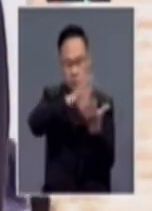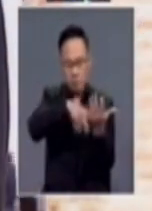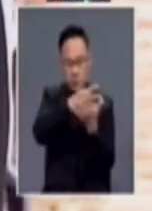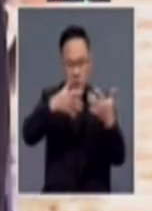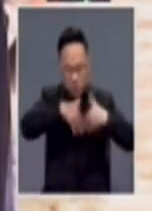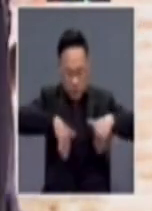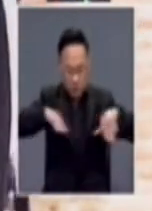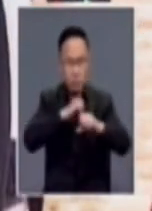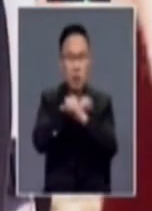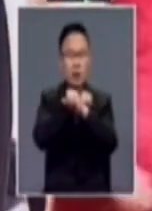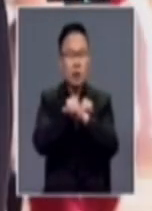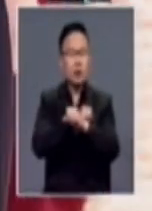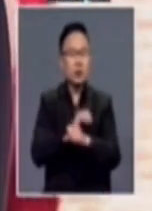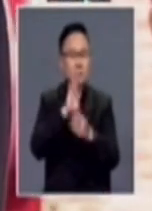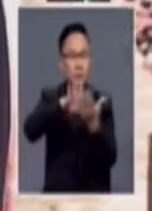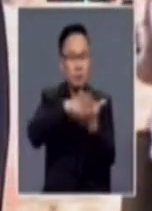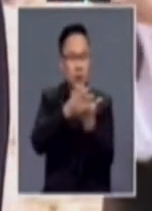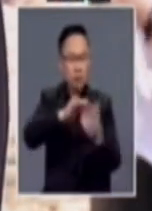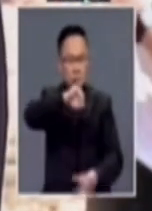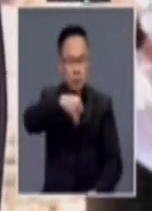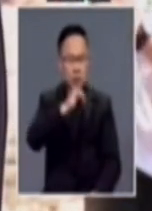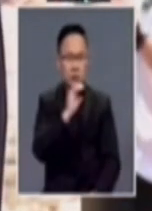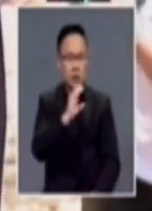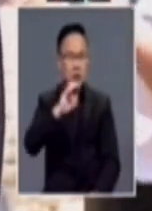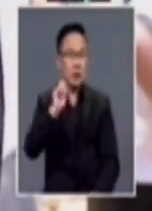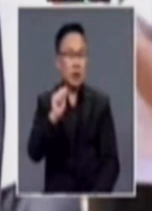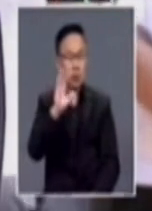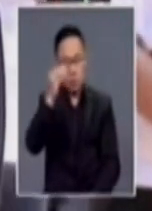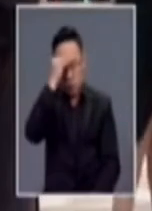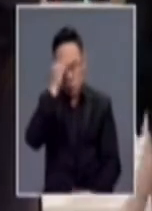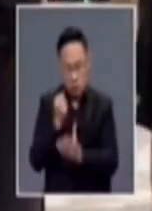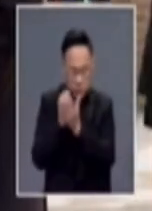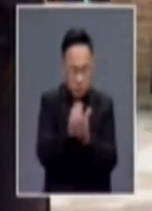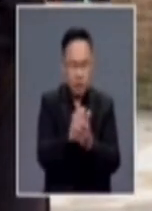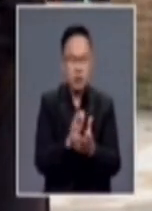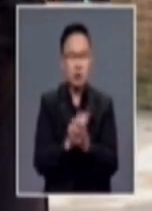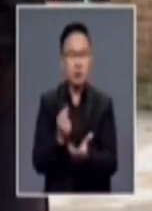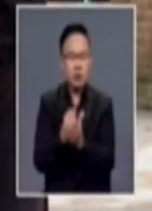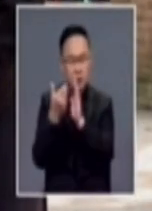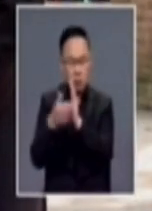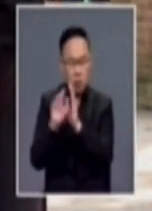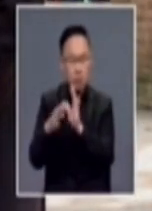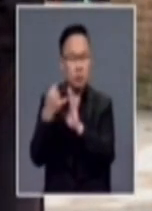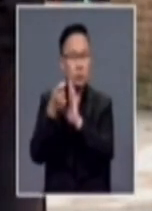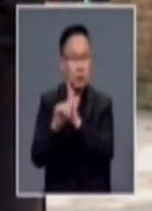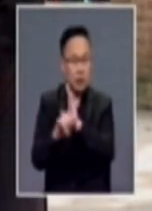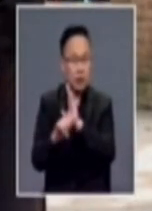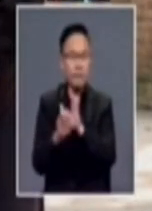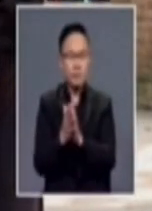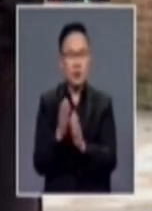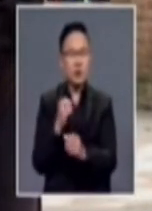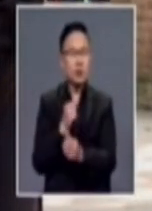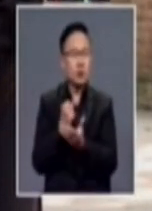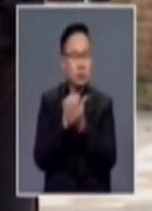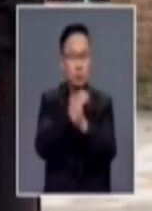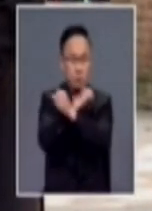าเนี่ยเพิ่มเติมอีก2ตัวเป็นครบ6ตัวซึ่งอันนี้จะทำให้ด้านตะวันออกของเราเนี่ยแข็งแรงมากนะครับเราอุตสาหกรรมเนี่ยไม่ย้ายฐ